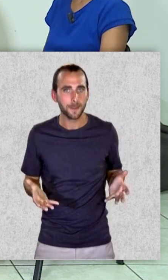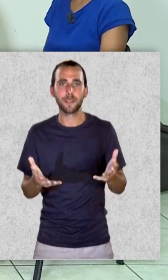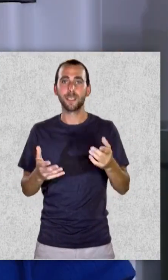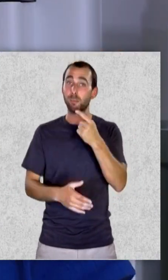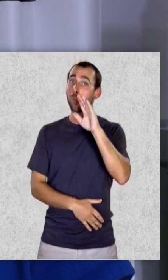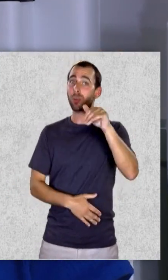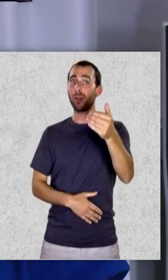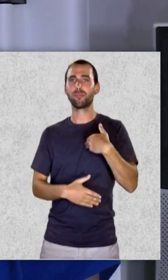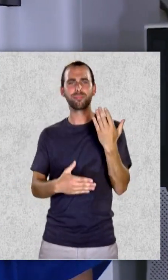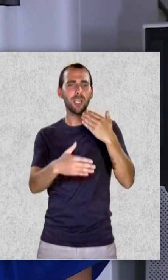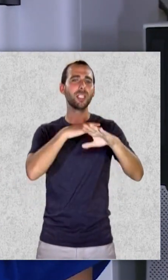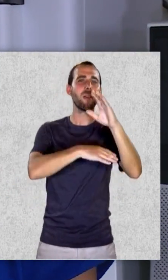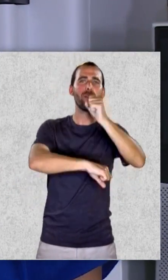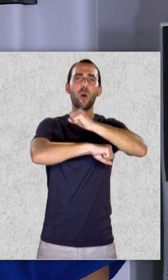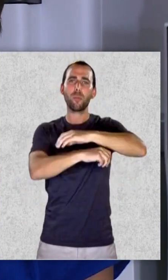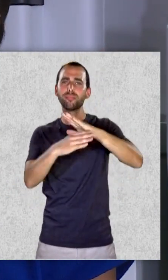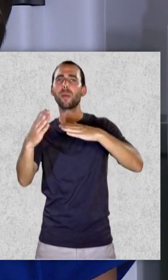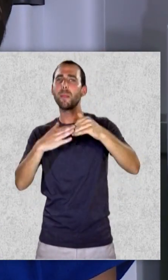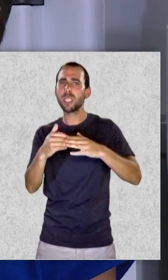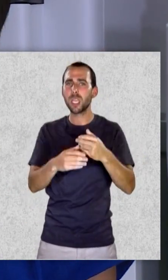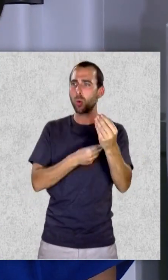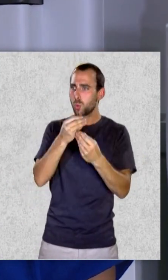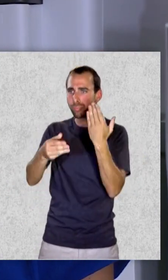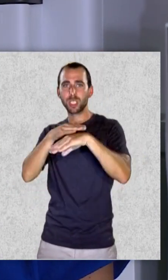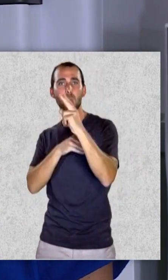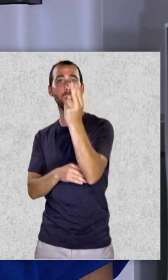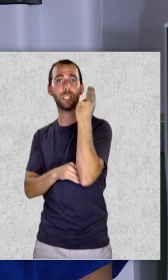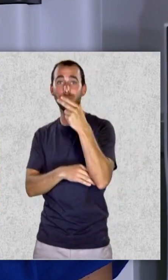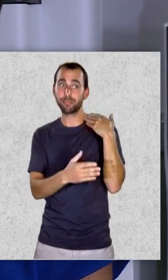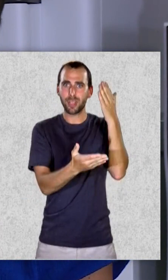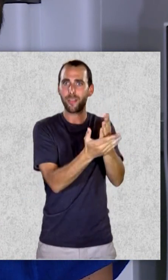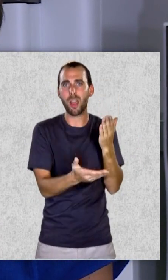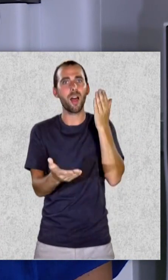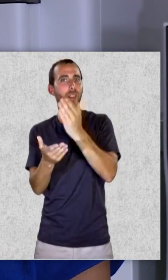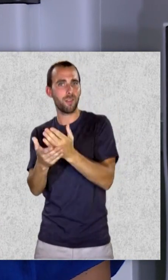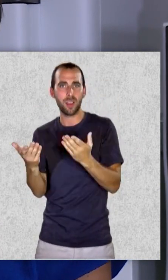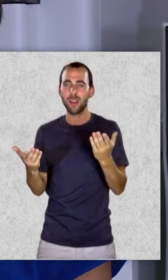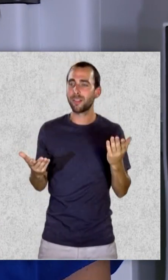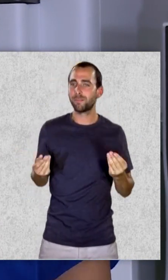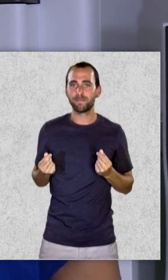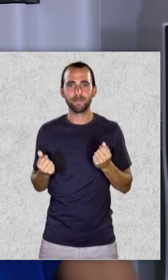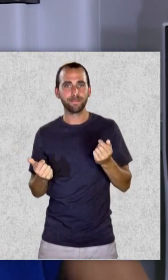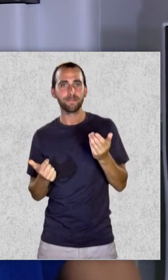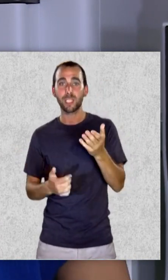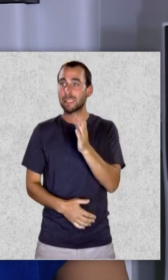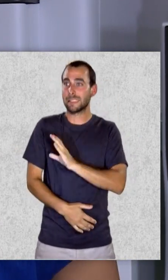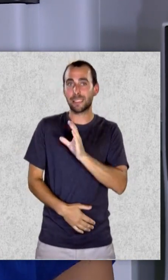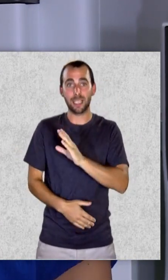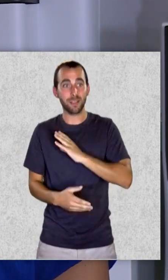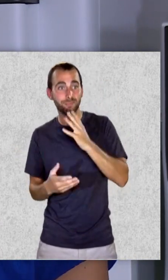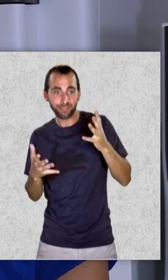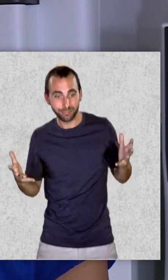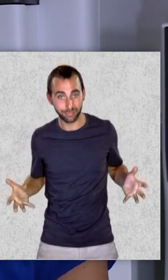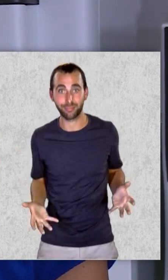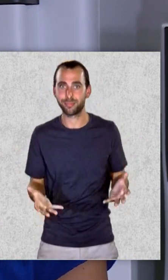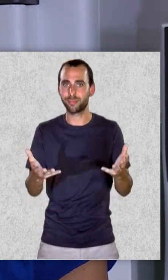ça qu'on intervient dans les forums de métiers, à l'université également, et puis on essaye